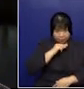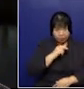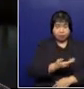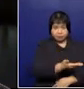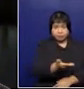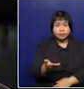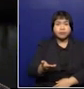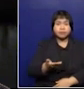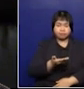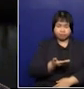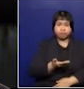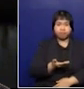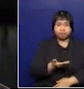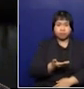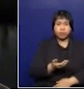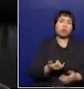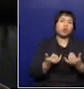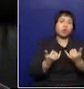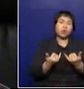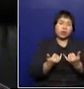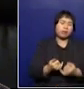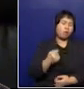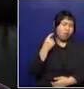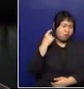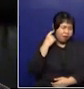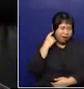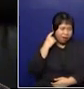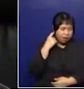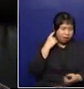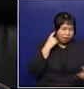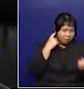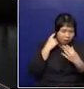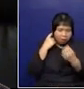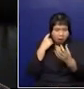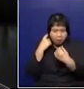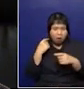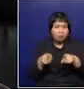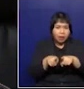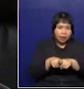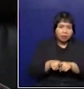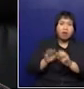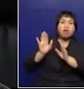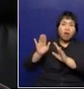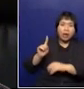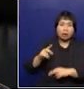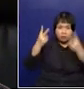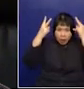ฮะใครก็ตามนะฮะวันนี้ผมได้ยินมาทุกคนพูดเหมือนกันหมดประโยคลงท้ายบอกให้ท่านนายกลาออ